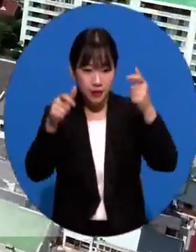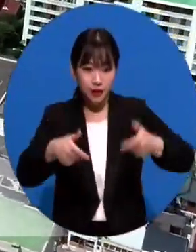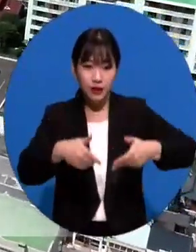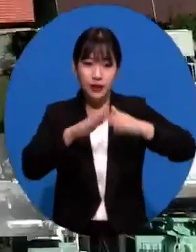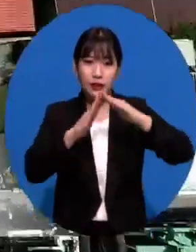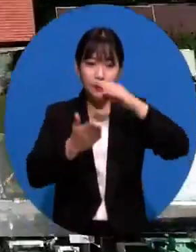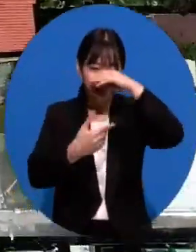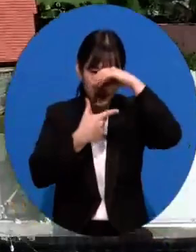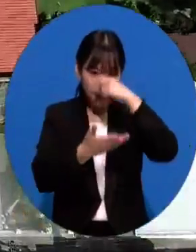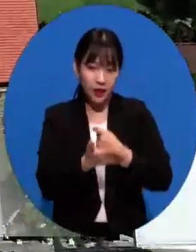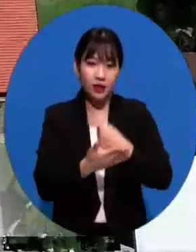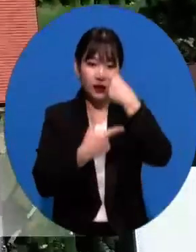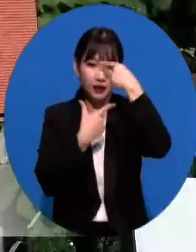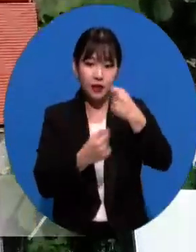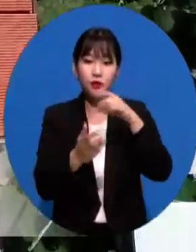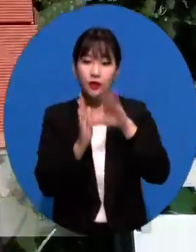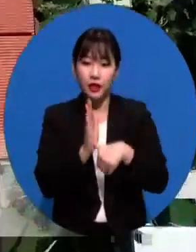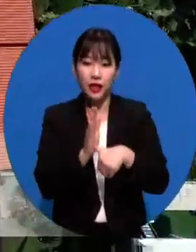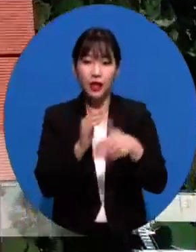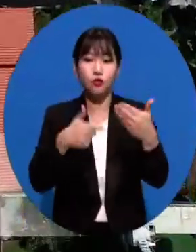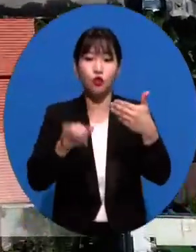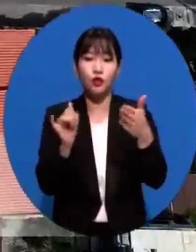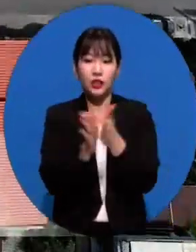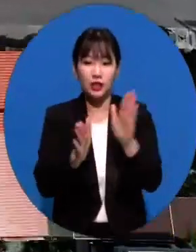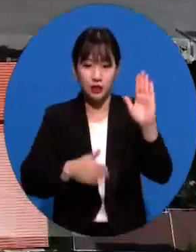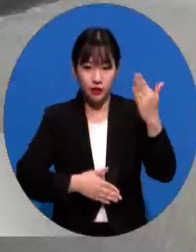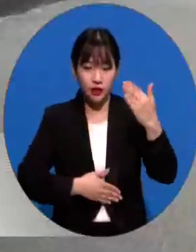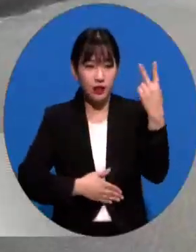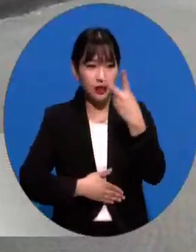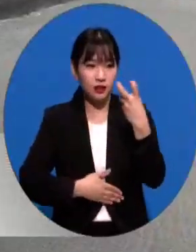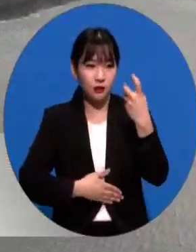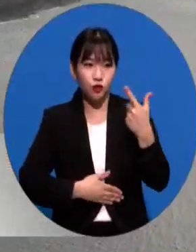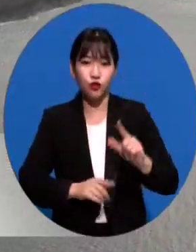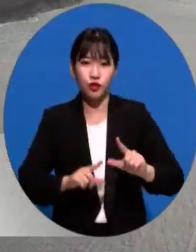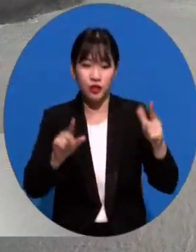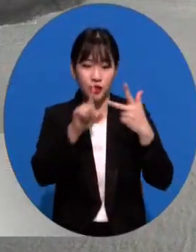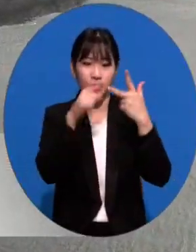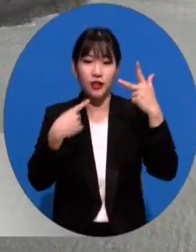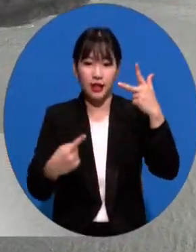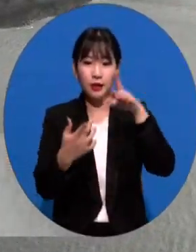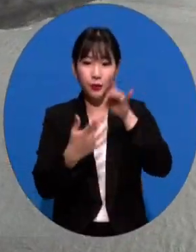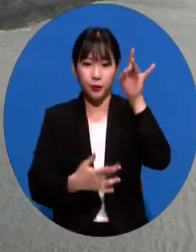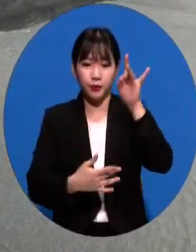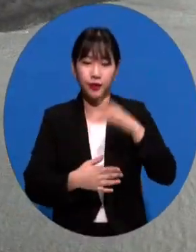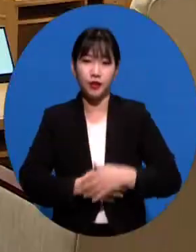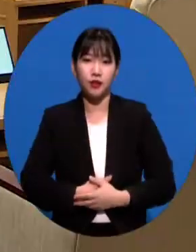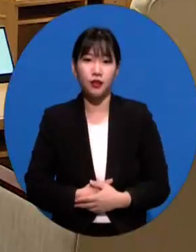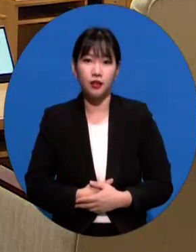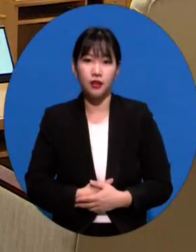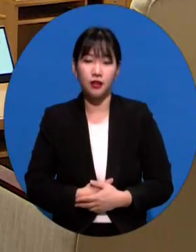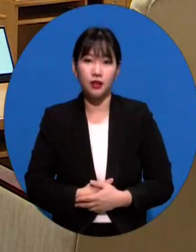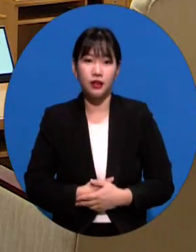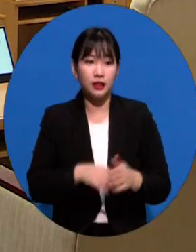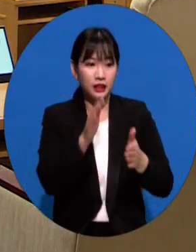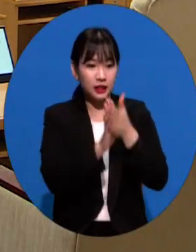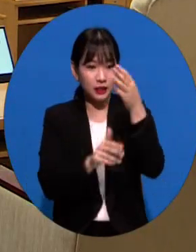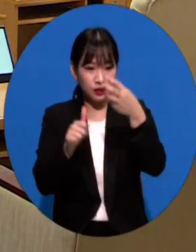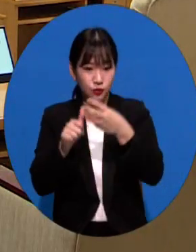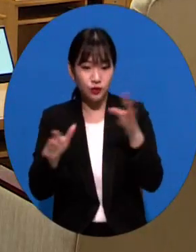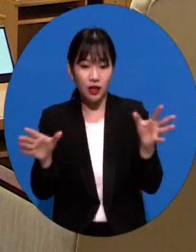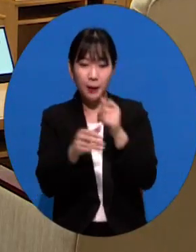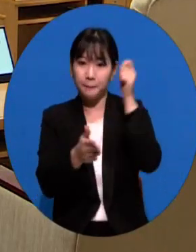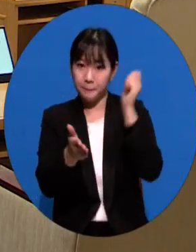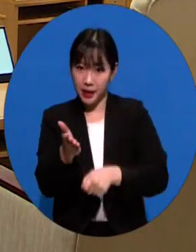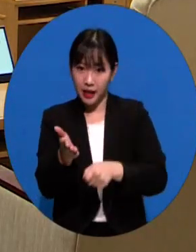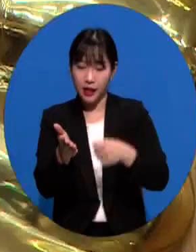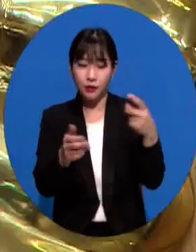출범의 최적기는 민선 9기가 시작하는 2026년 7월 1일이 꼽힙니다 시군의 통합